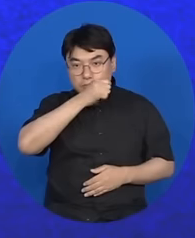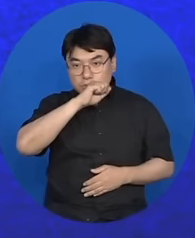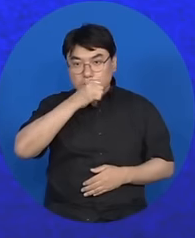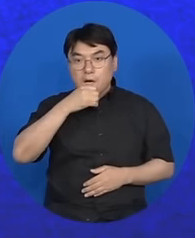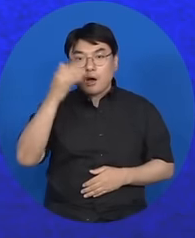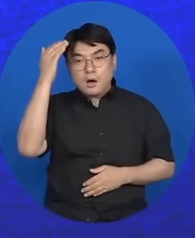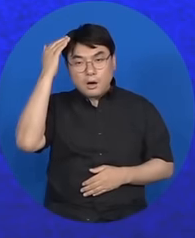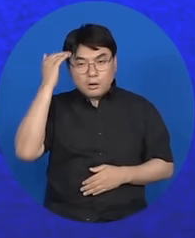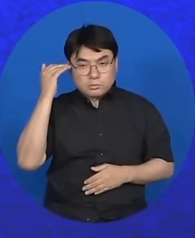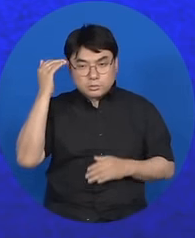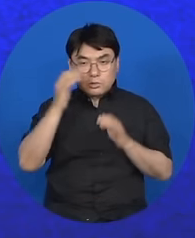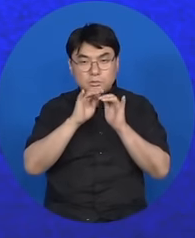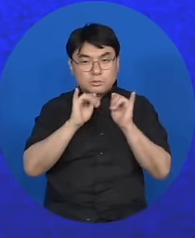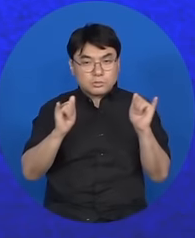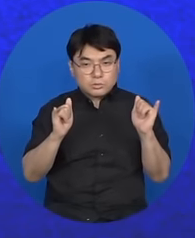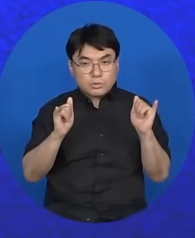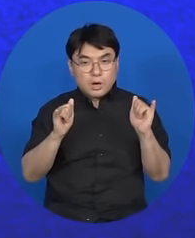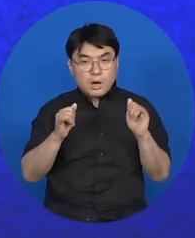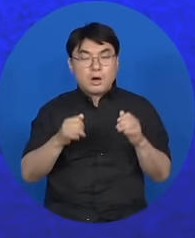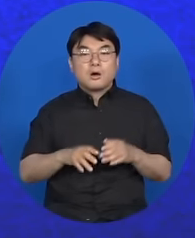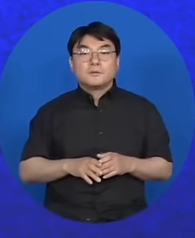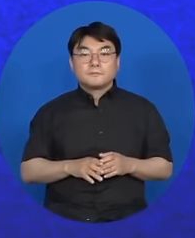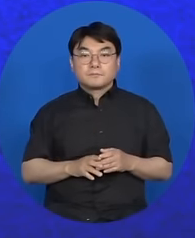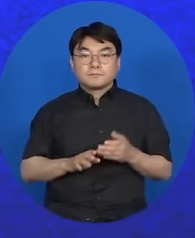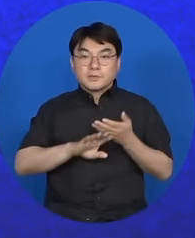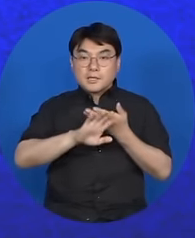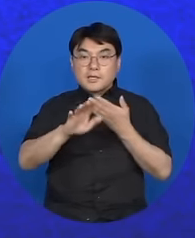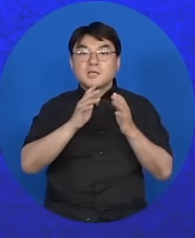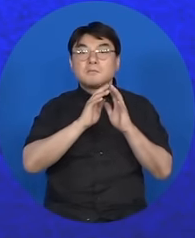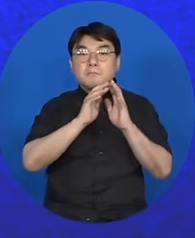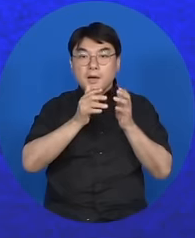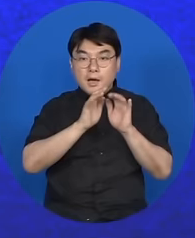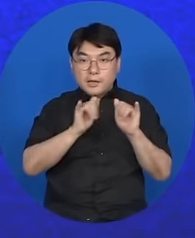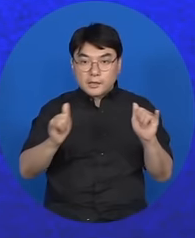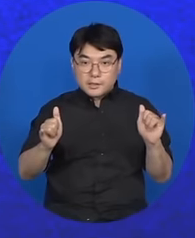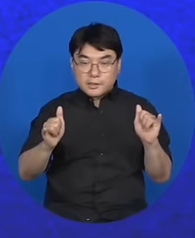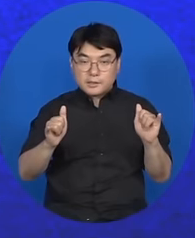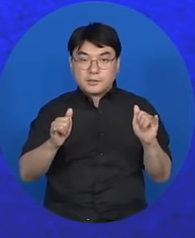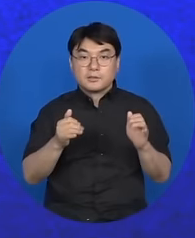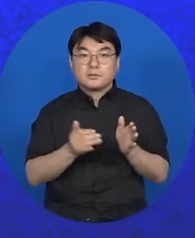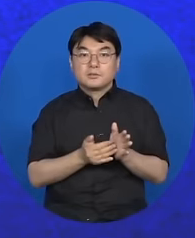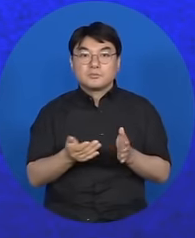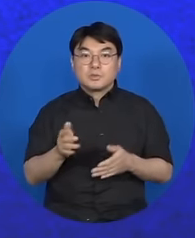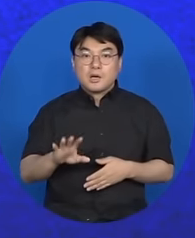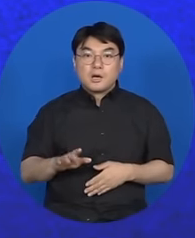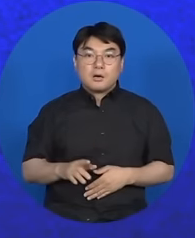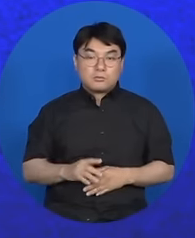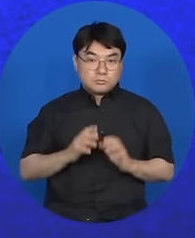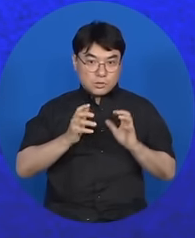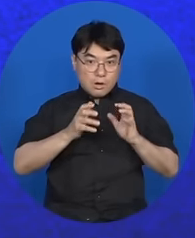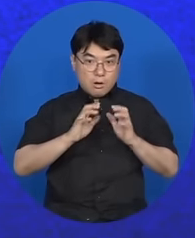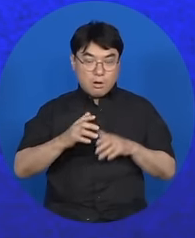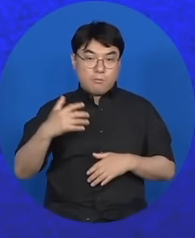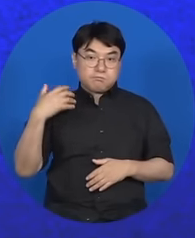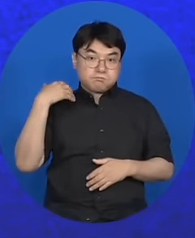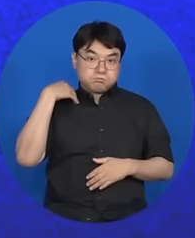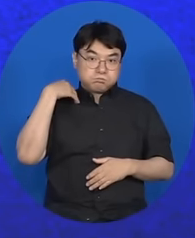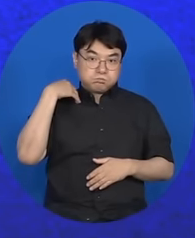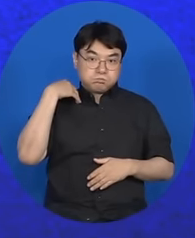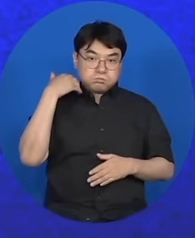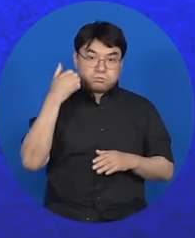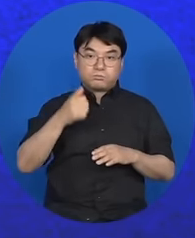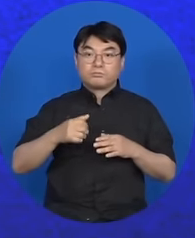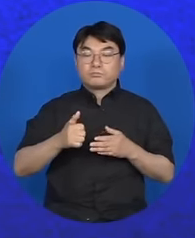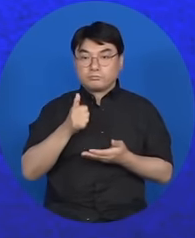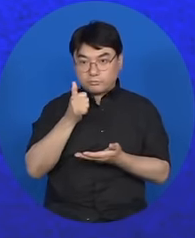또한 넷이었다는 점에서 이방인이었지만 한 나라의 최고 재무장관이었다는 점에서 상류층에 속하고